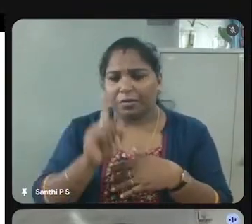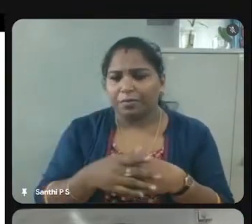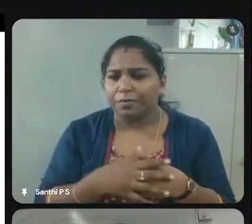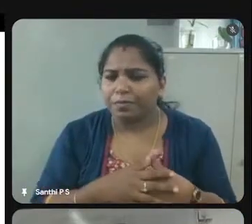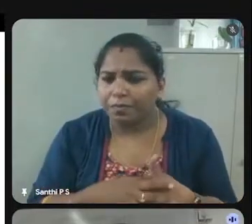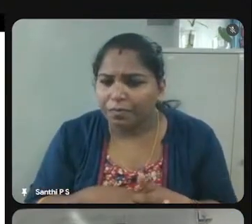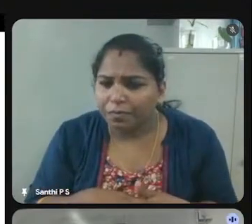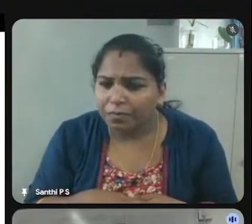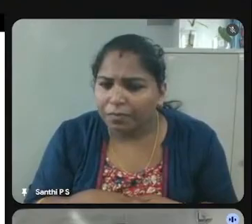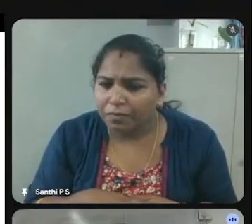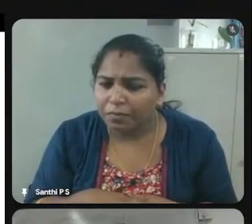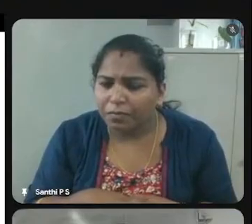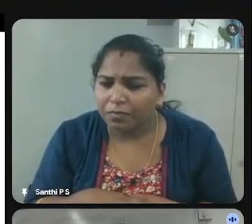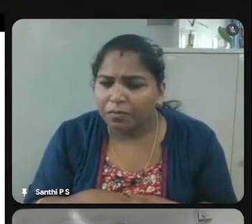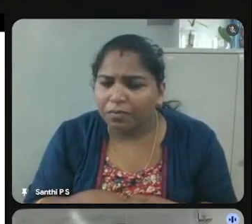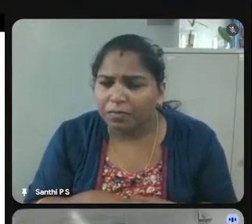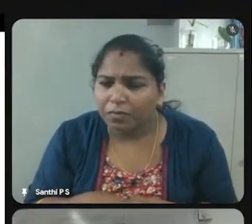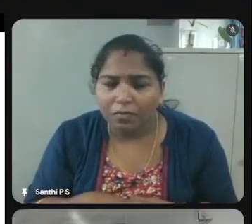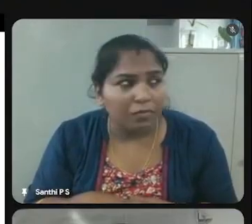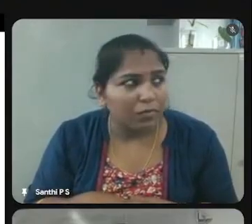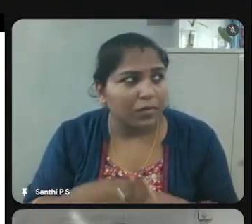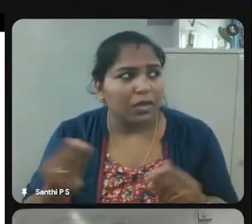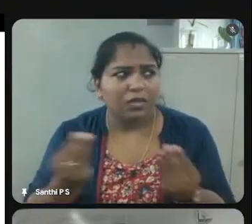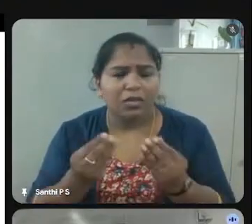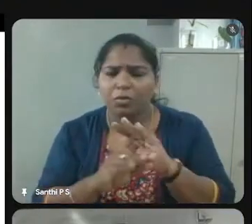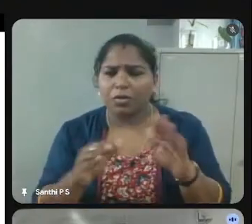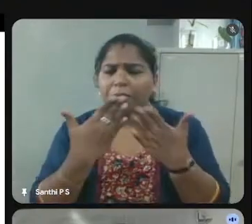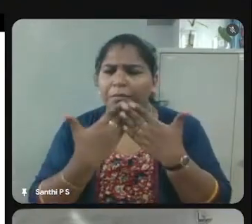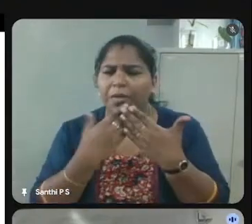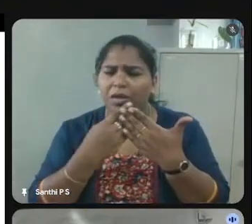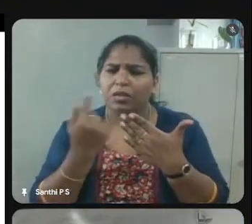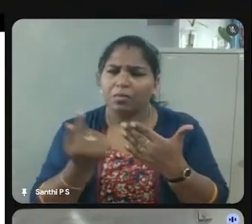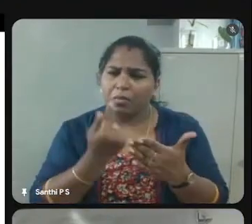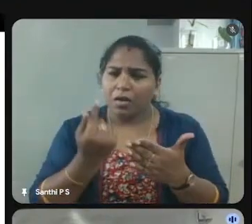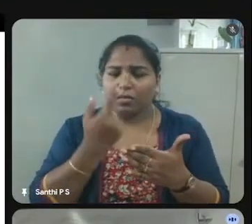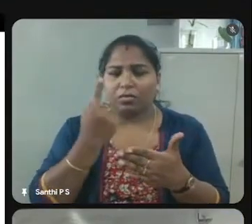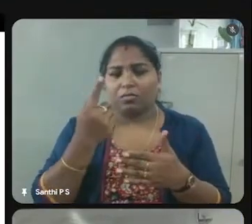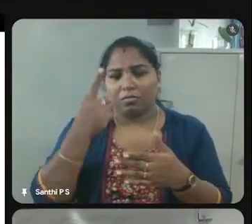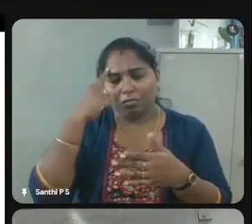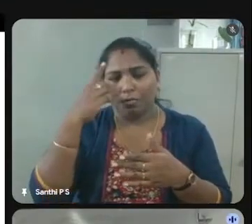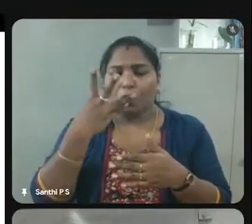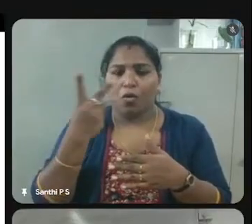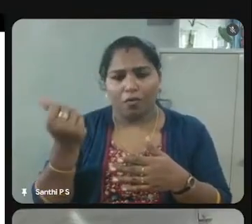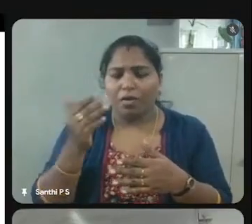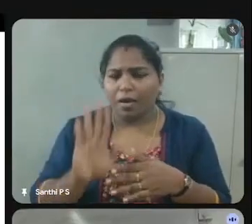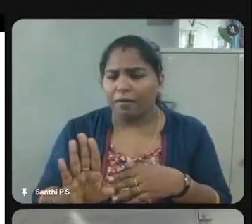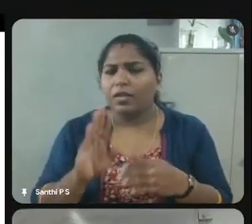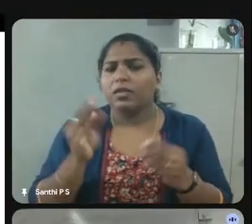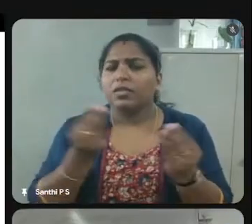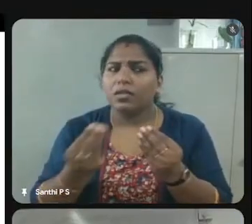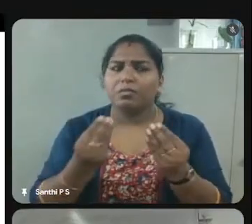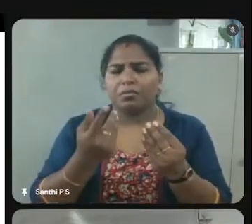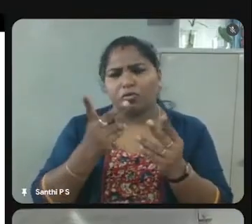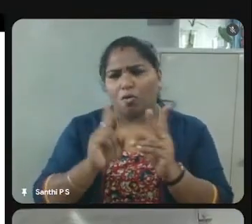ചില കുട്ടികൾക്ക് പഠിക്കുന്ന കാര്യത്തിൽ മാത്രം മെമ്മറി ഇഷ്യൂസ് വരാറുണ്ട്. അങ്ങനെ ബുദ്ധിപരമായിട്ട് കുഴപ്പങ്ങളില്ലെങ്കിൽ പഠിക്കാൻ മാത്രം മെമ്മറി